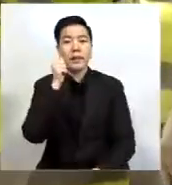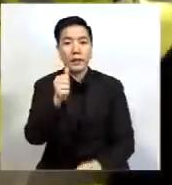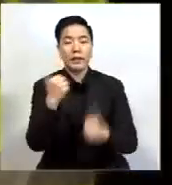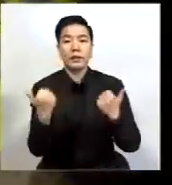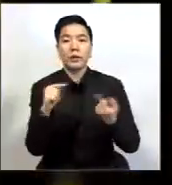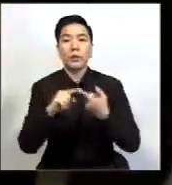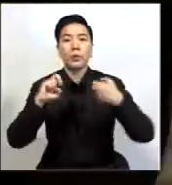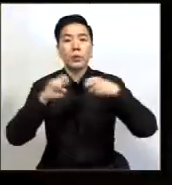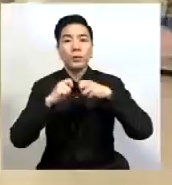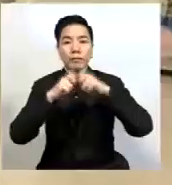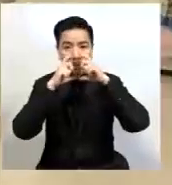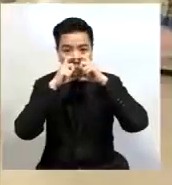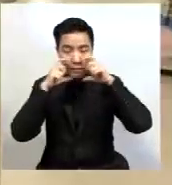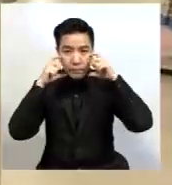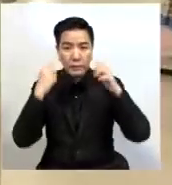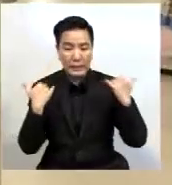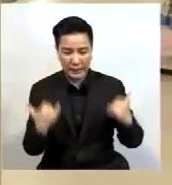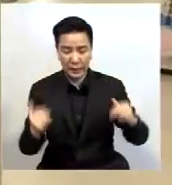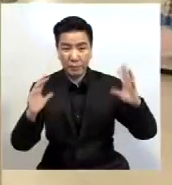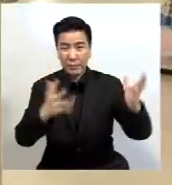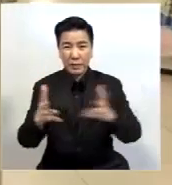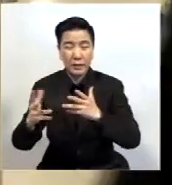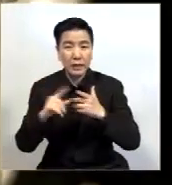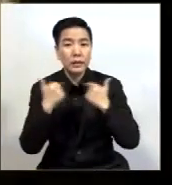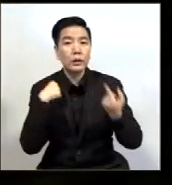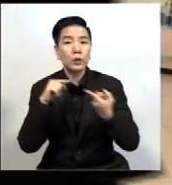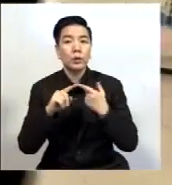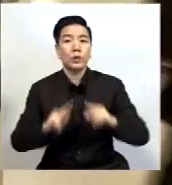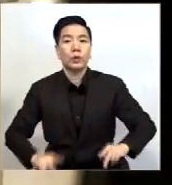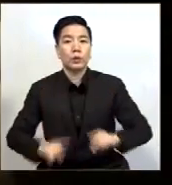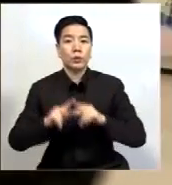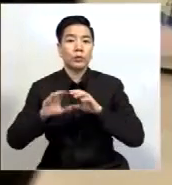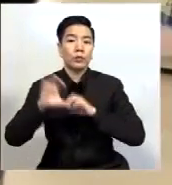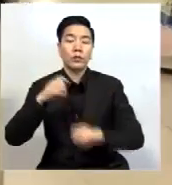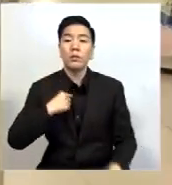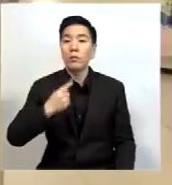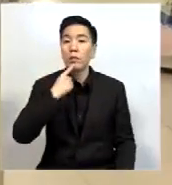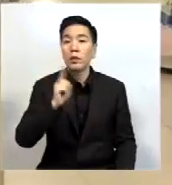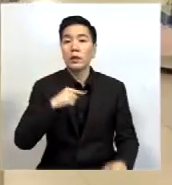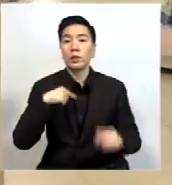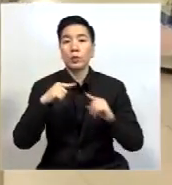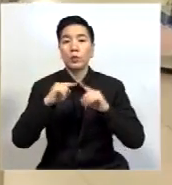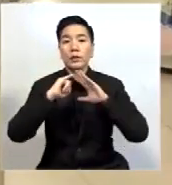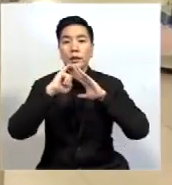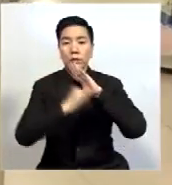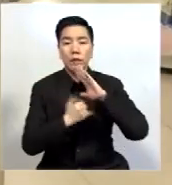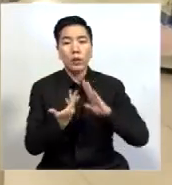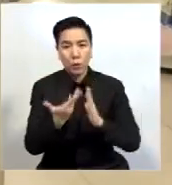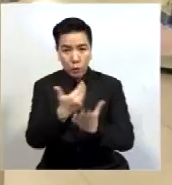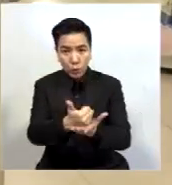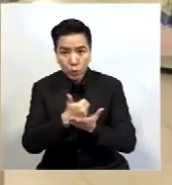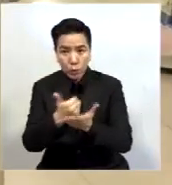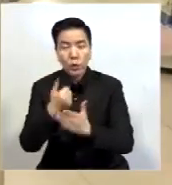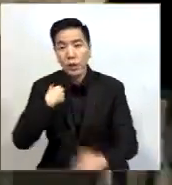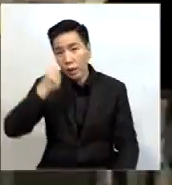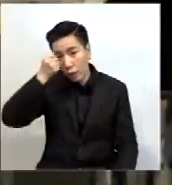ส่วนปัญหาเรื่องของหน้ากากอนามัยที่ขาดแคลนนะคะในส่วนของมหาดไทยเองก็กำชับไปยังผู้ราชการจังหวัดอยากให้ช่วยกัน